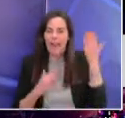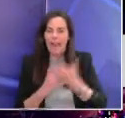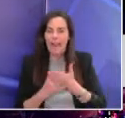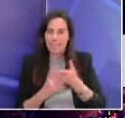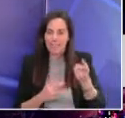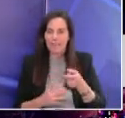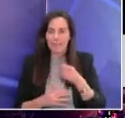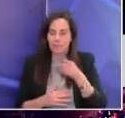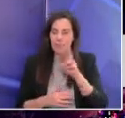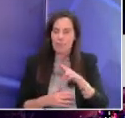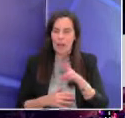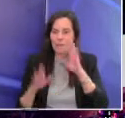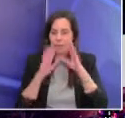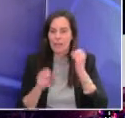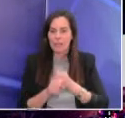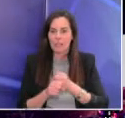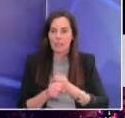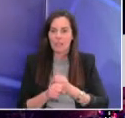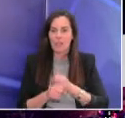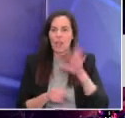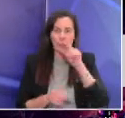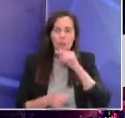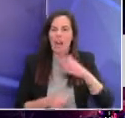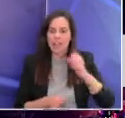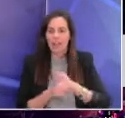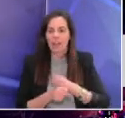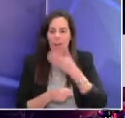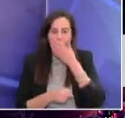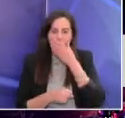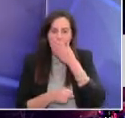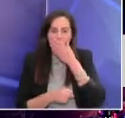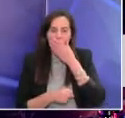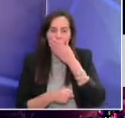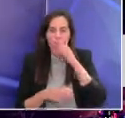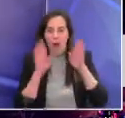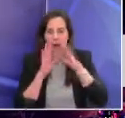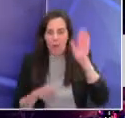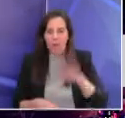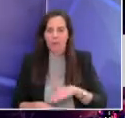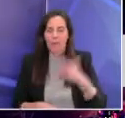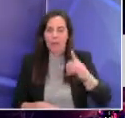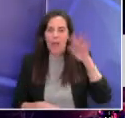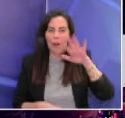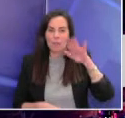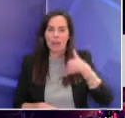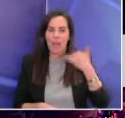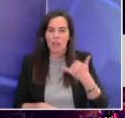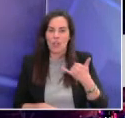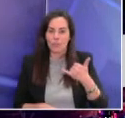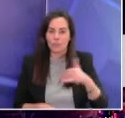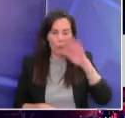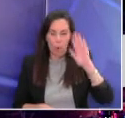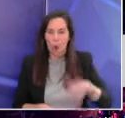לא, יש, גם פייסבוק עשתה קריטה, טוויטר עשתה קריטה של מלא... בפייסבוק ירדו לי גם כמה קריטי ב-5,000, ועכשיו הצטרפו 5,000. הורידו